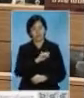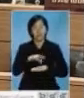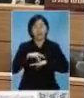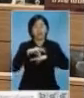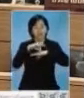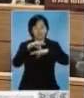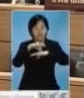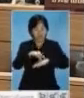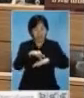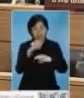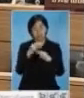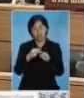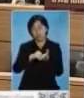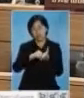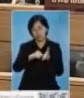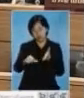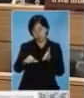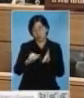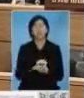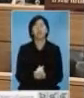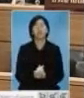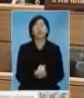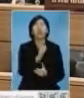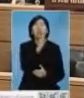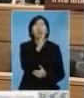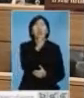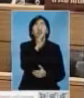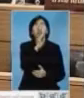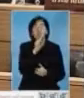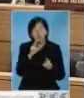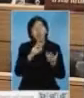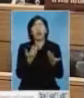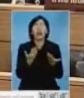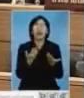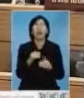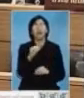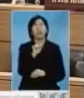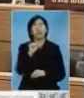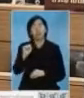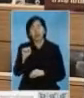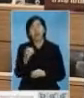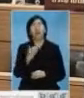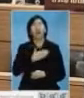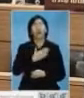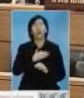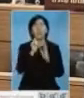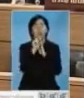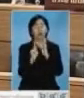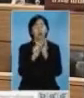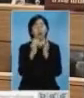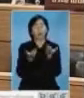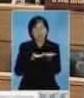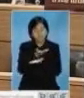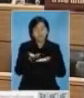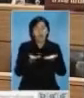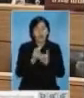งถอดถอนถ้าเป็นสภายับยั้งอย่างเดียวพวกสภาผู้แทนราษฎรพวกผมออกกฎหมายไปวุฒิ